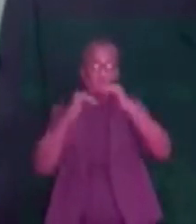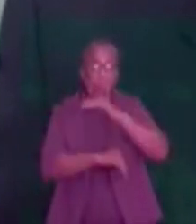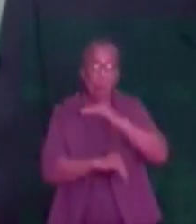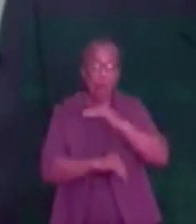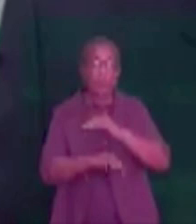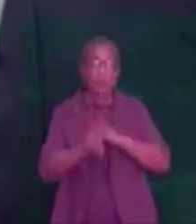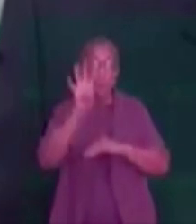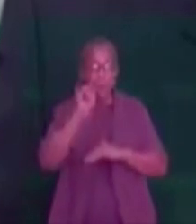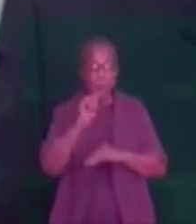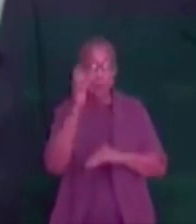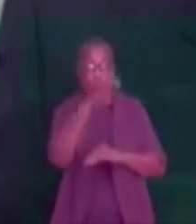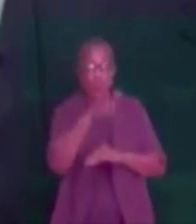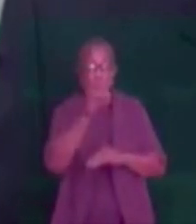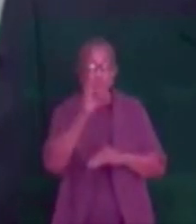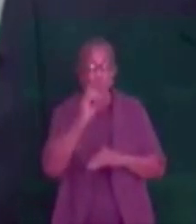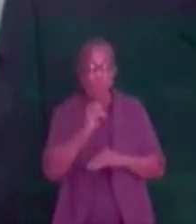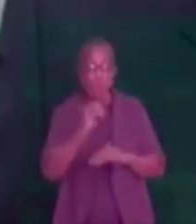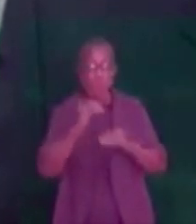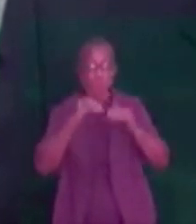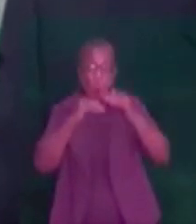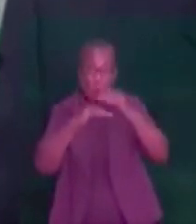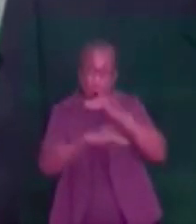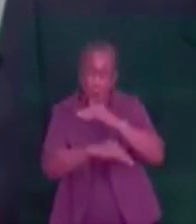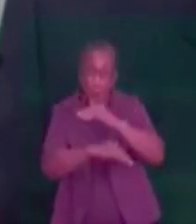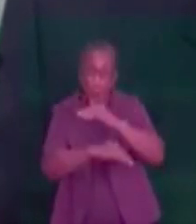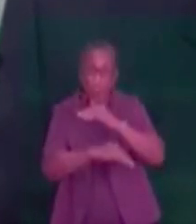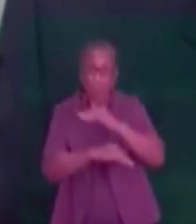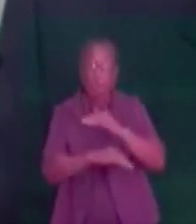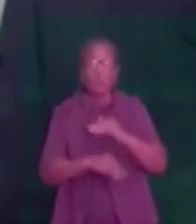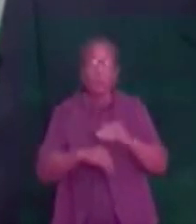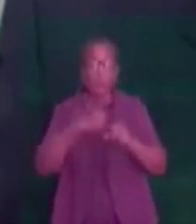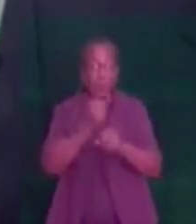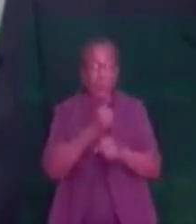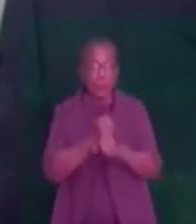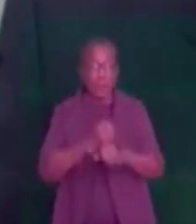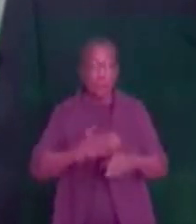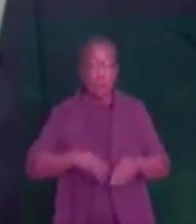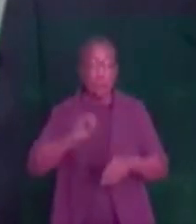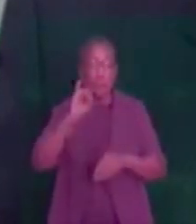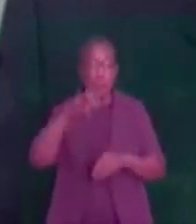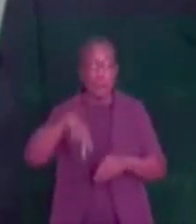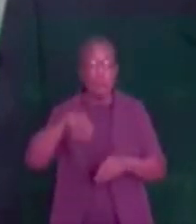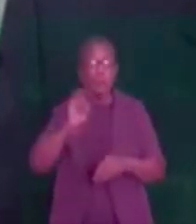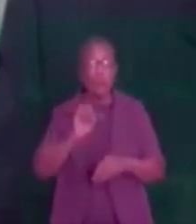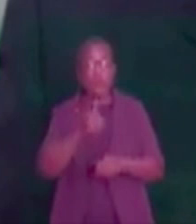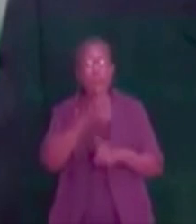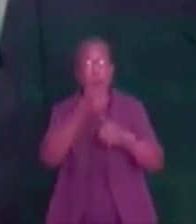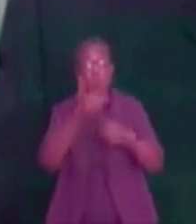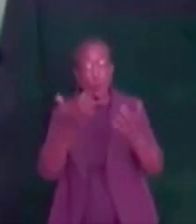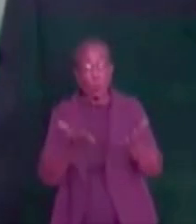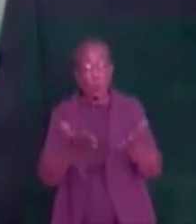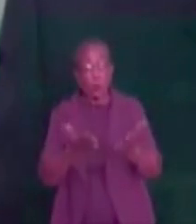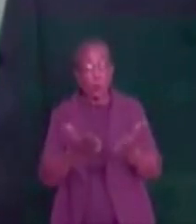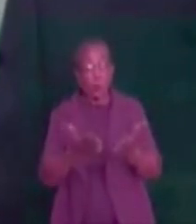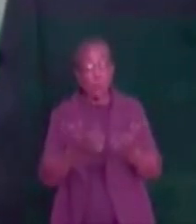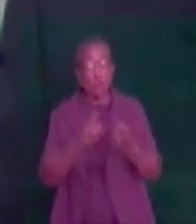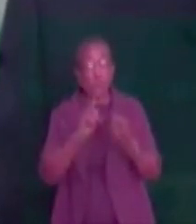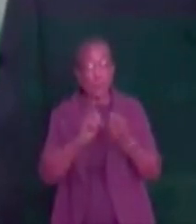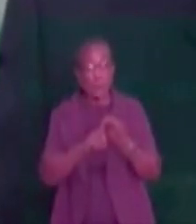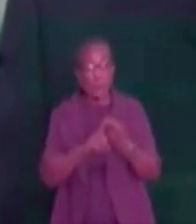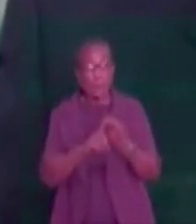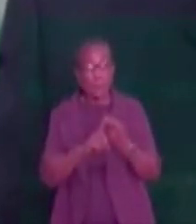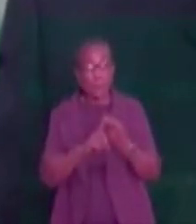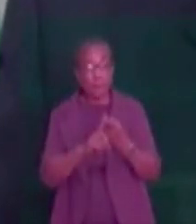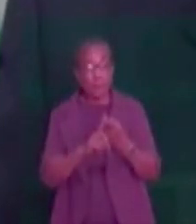de 40% zou zijn, onder de projectie van het IMF, is uitgekomen. Dat zegt twee dingen.